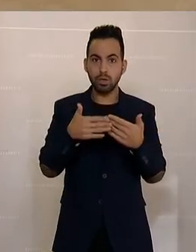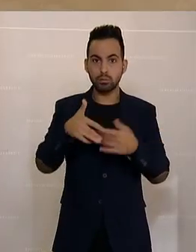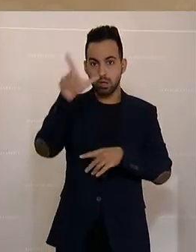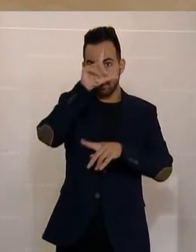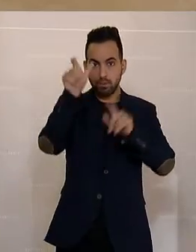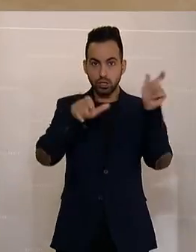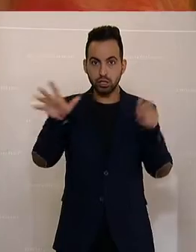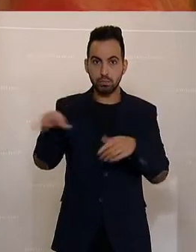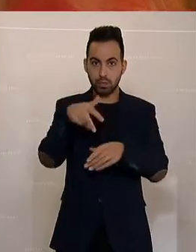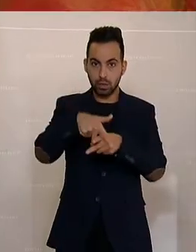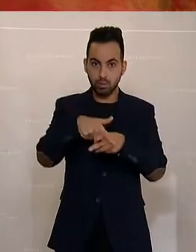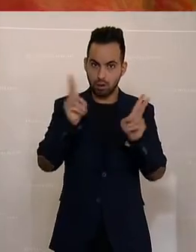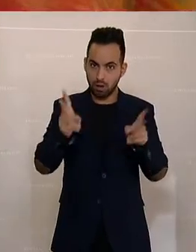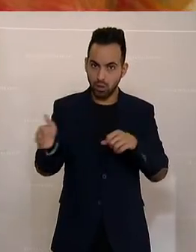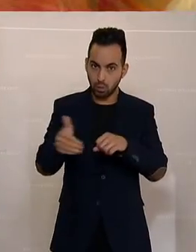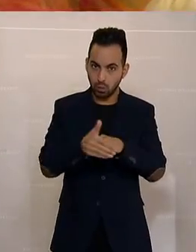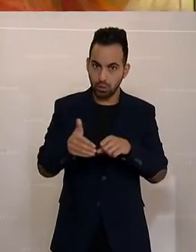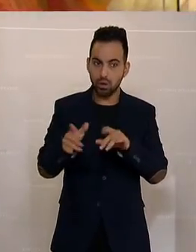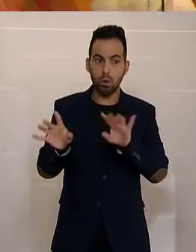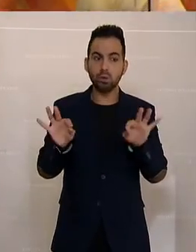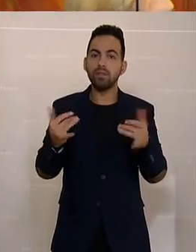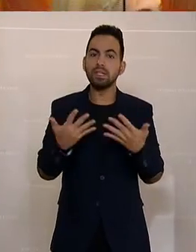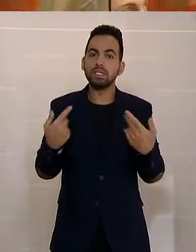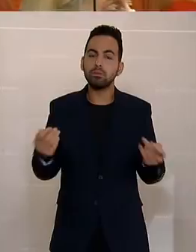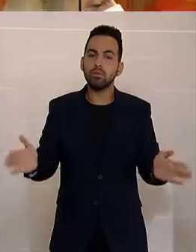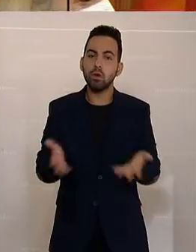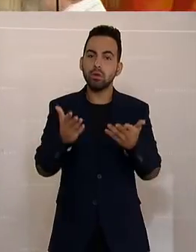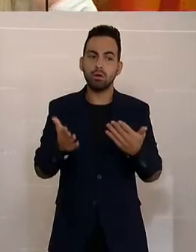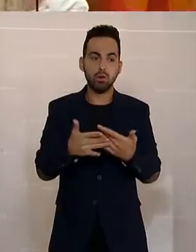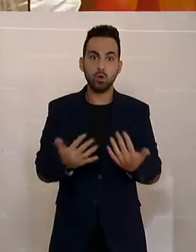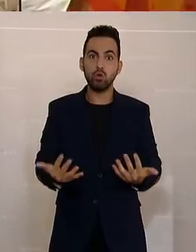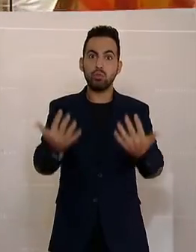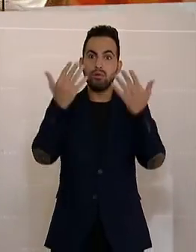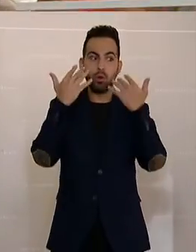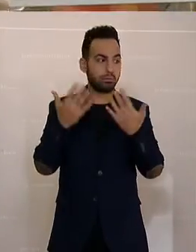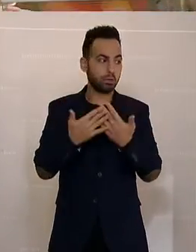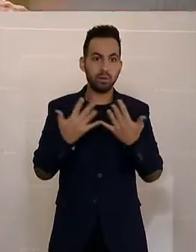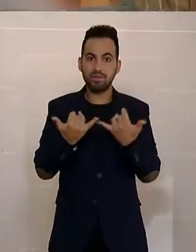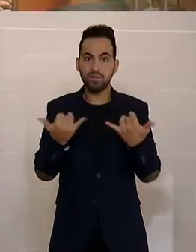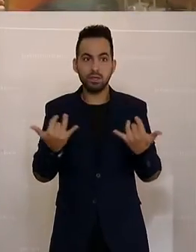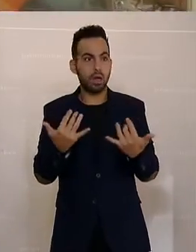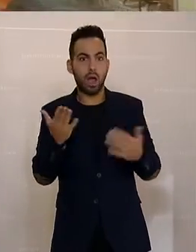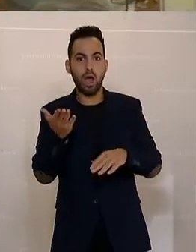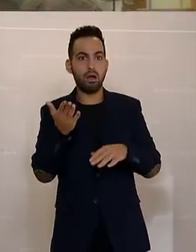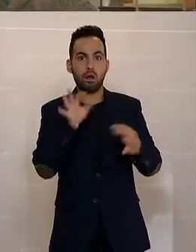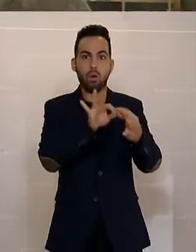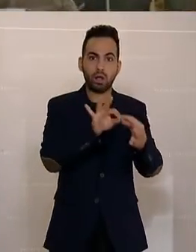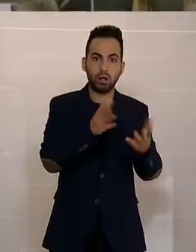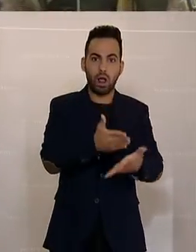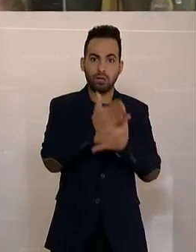kündigen? Welche Förderangebote gibt es? Und wenn ich überfordert bin, wen kann ich kontaktieren, der mir dabei